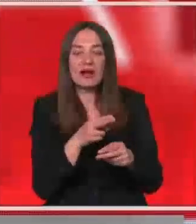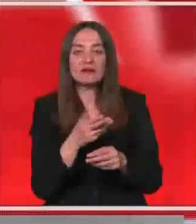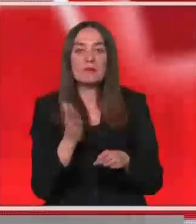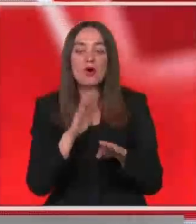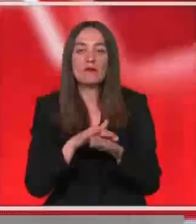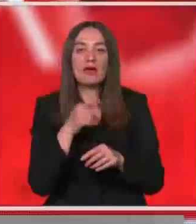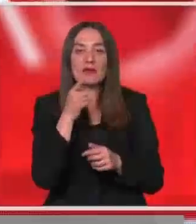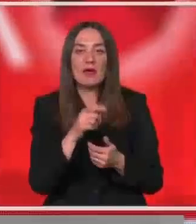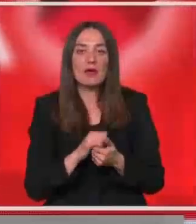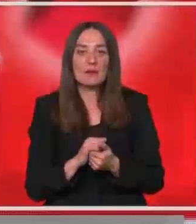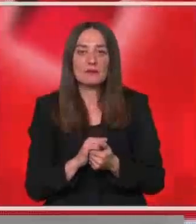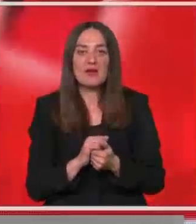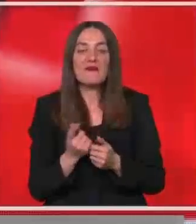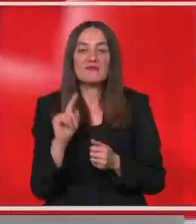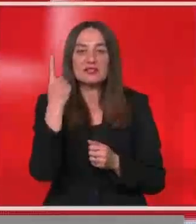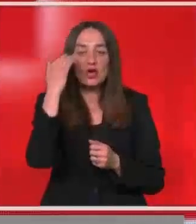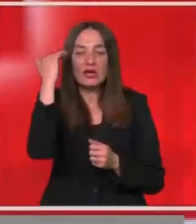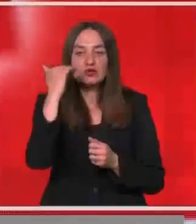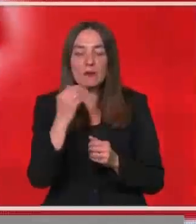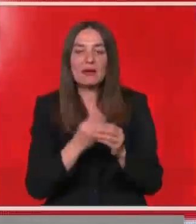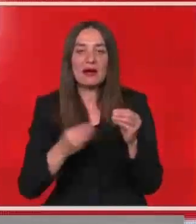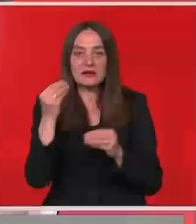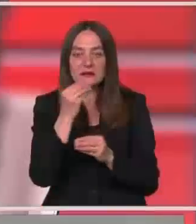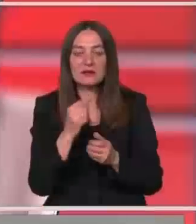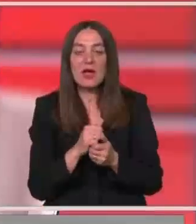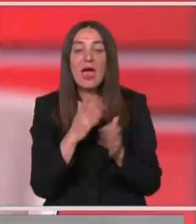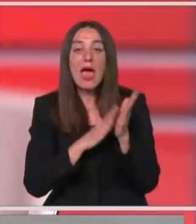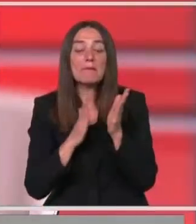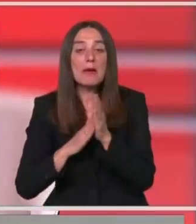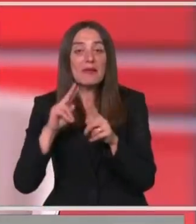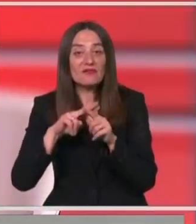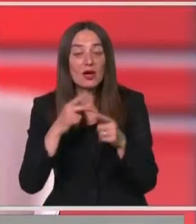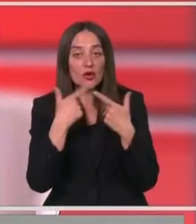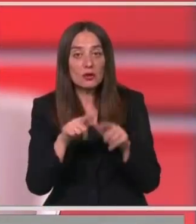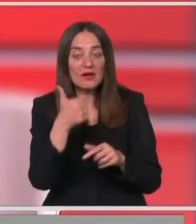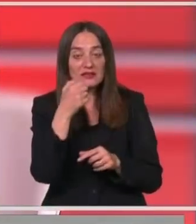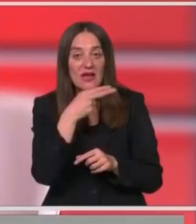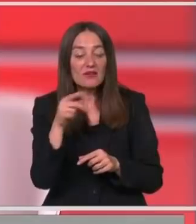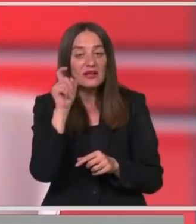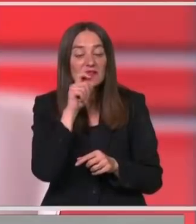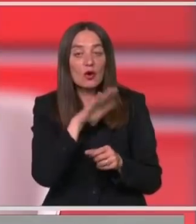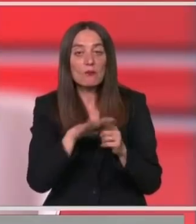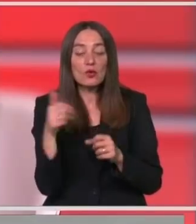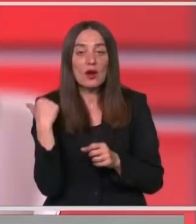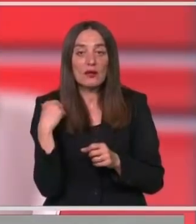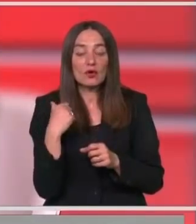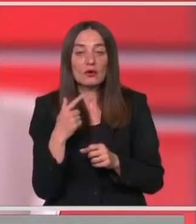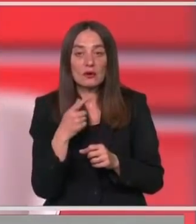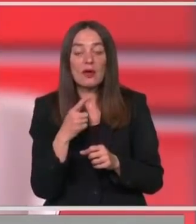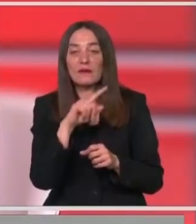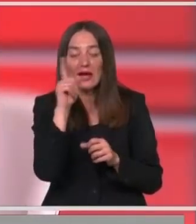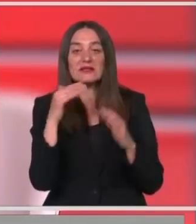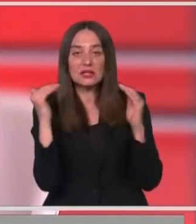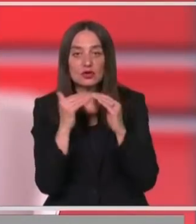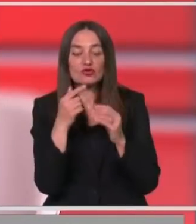na te visoke stope rasta koje su... Je vam MMF odobrio 100 evra za svakog punoletnog građanina? Mislim, da li se